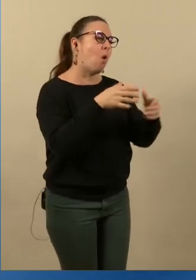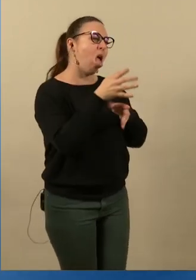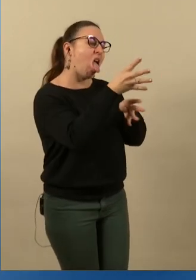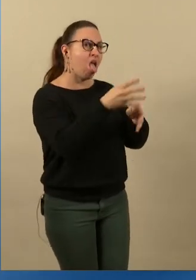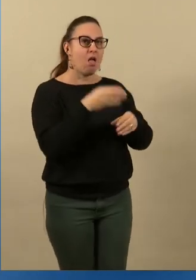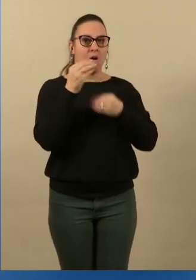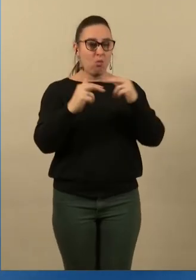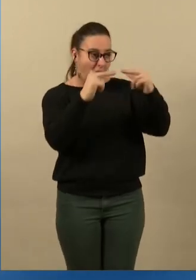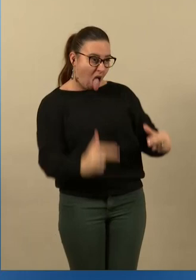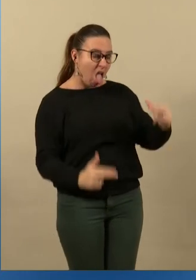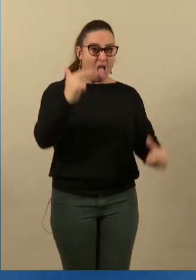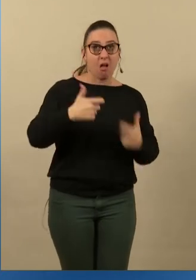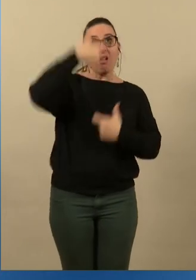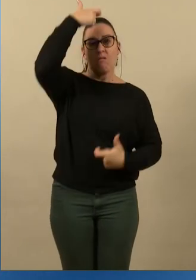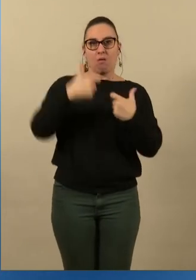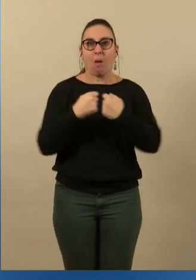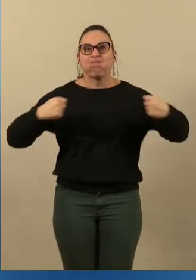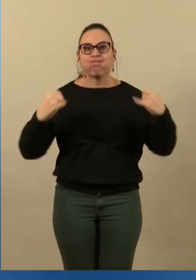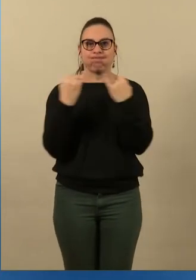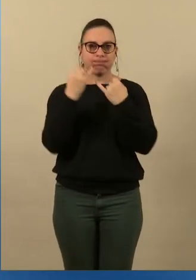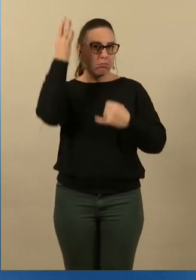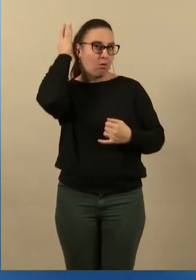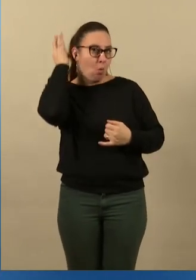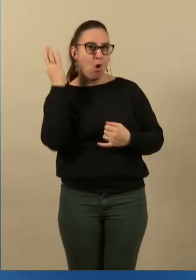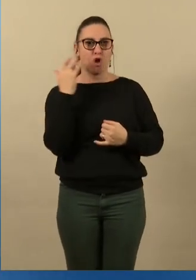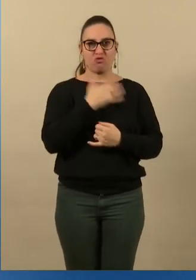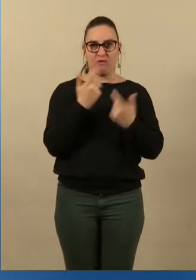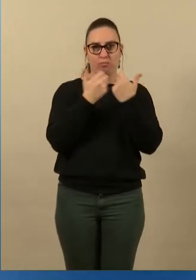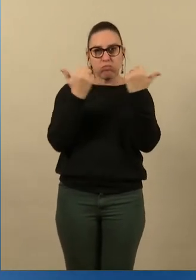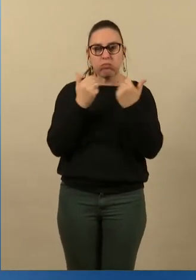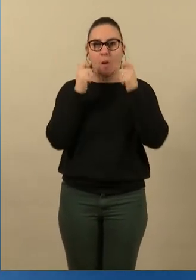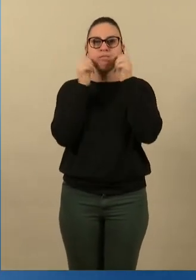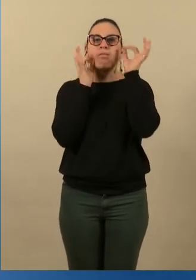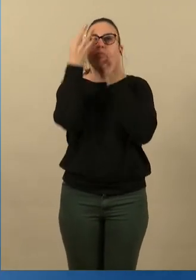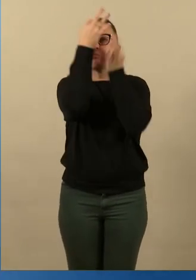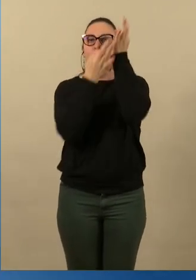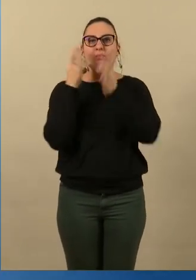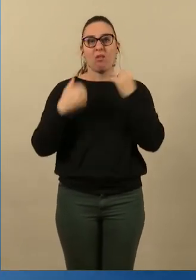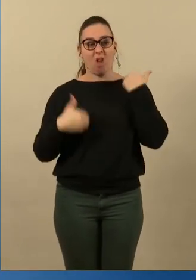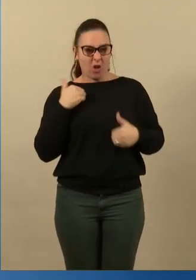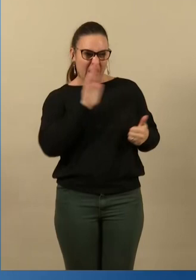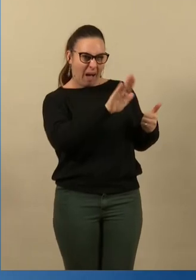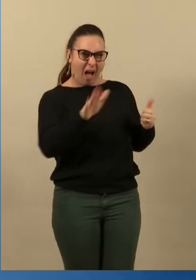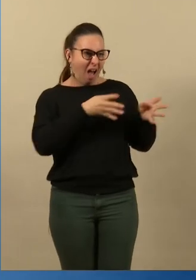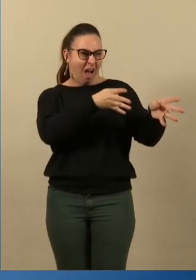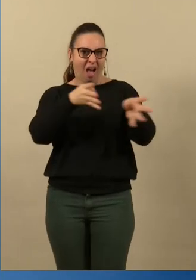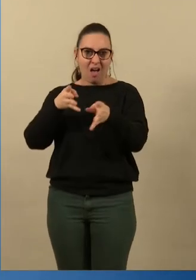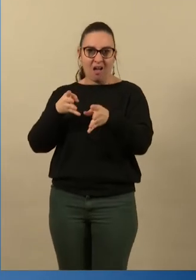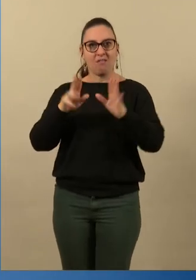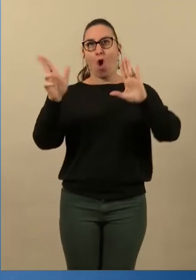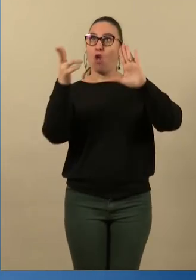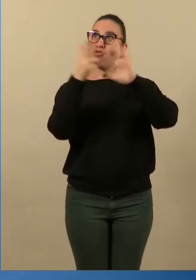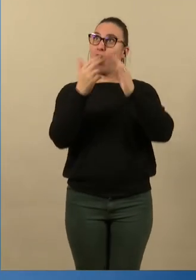scolaire trop petit trop grand le surpoids la couleur de cheveux les problèmes de peau le handicap toute différence avec la